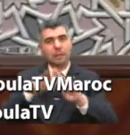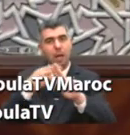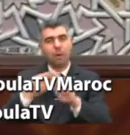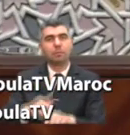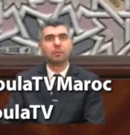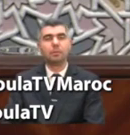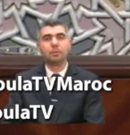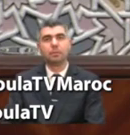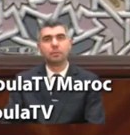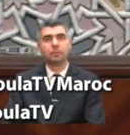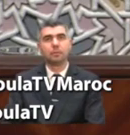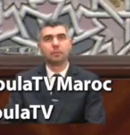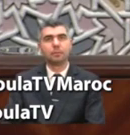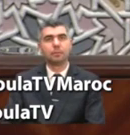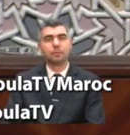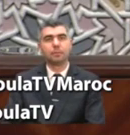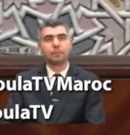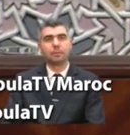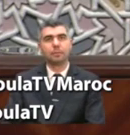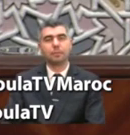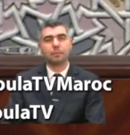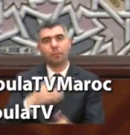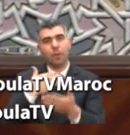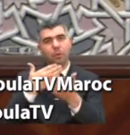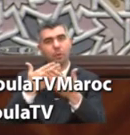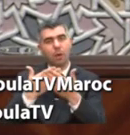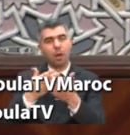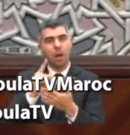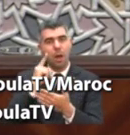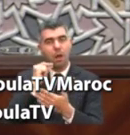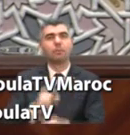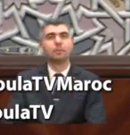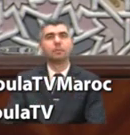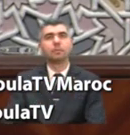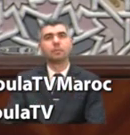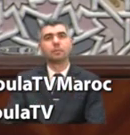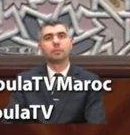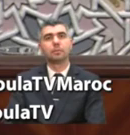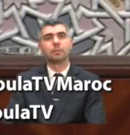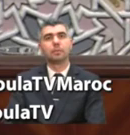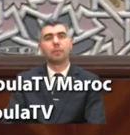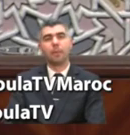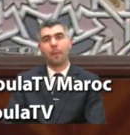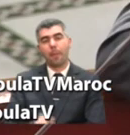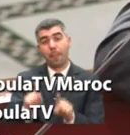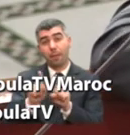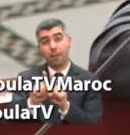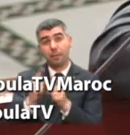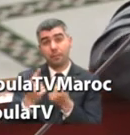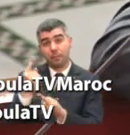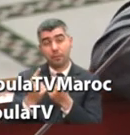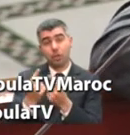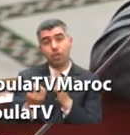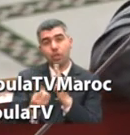جواب تفضلوا. شكرا السيد النائب المحترم. هي الأمر يتعلق بخريطة طريق